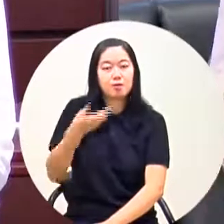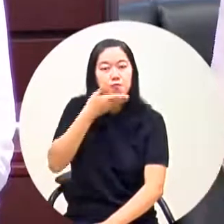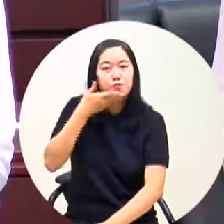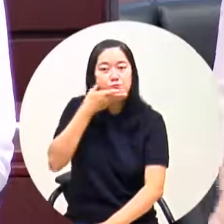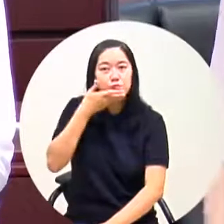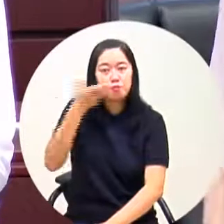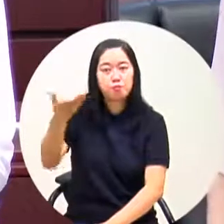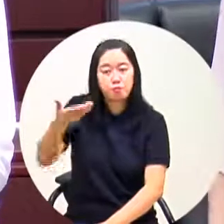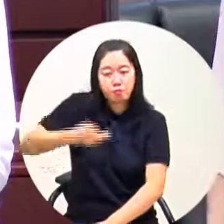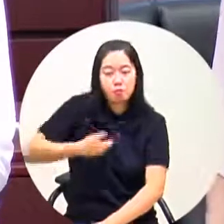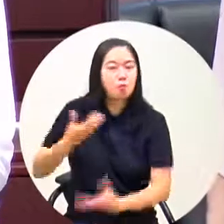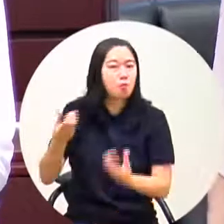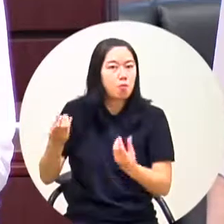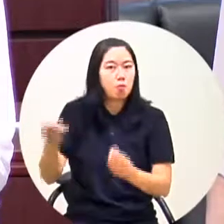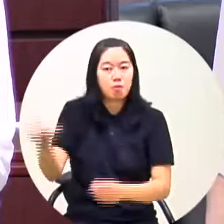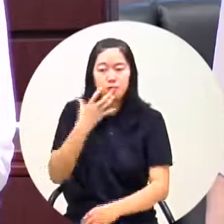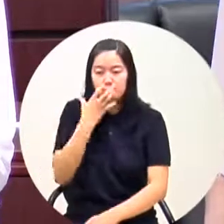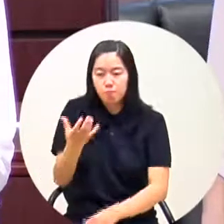他吃亏最大。